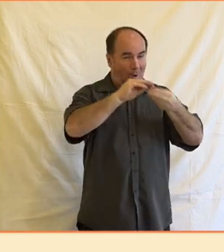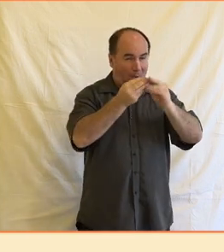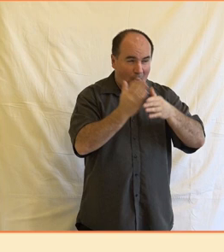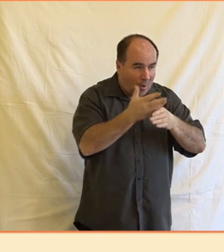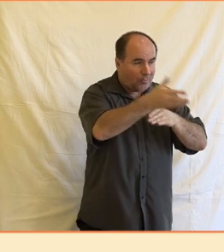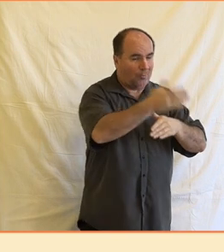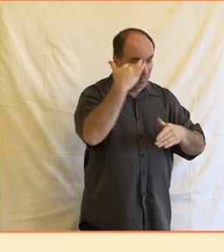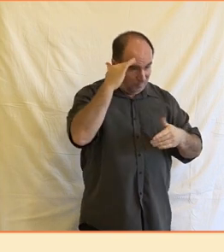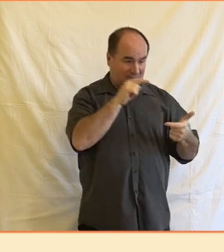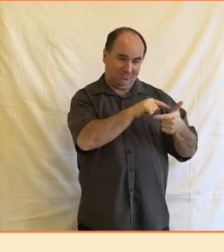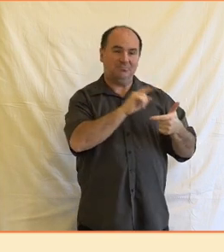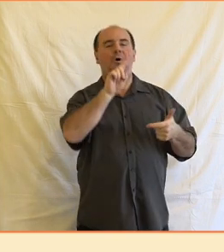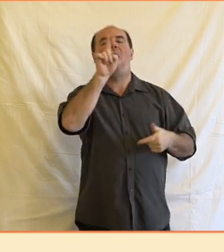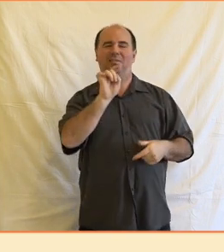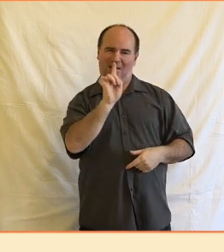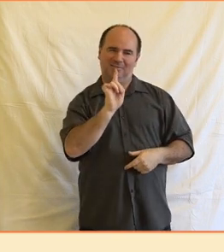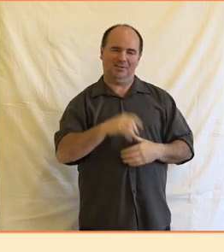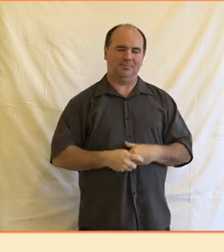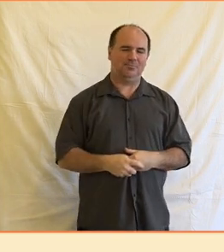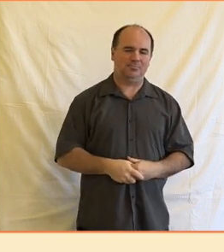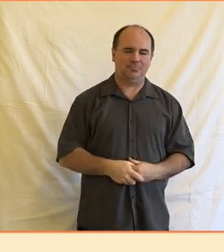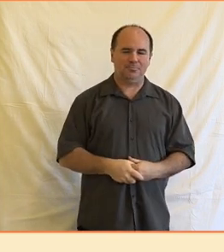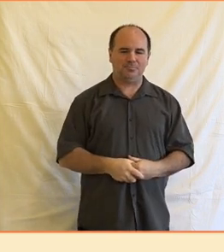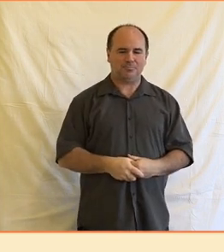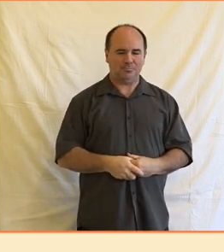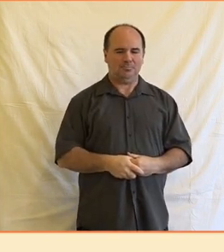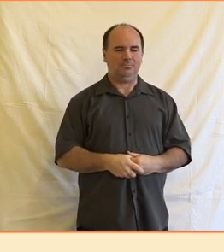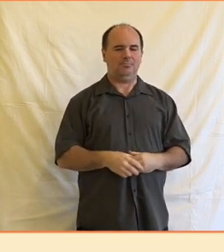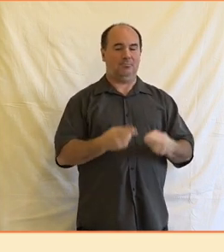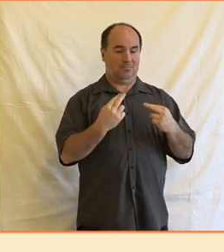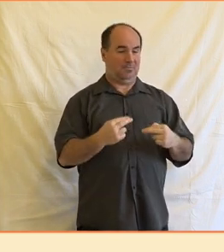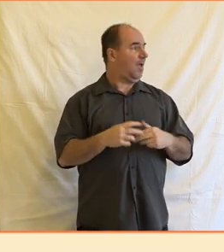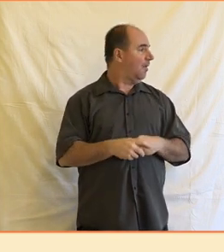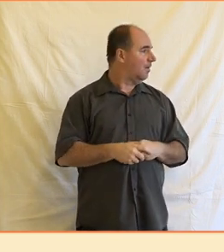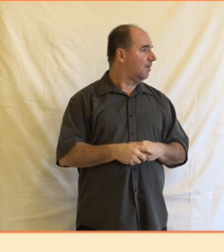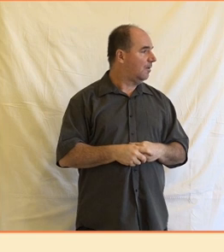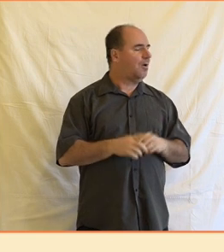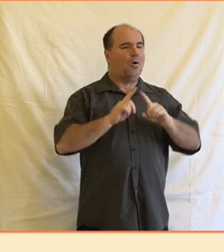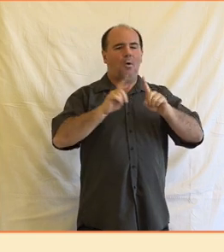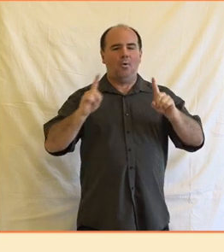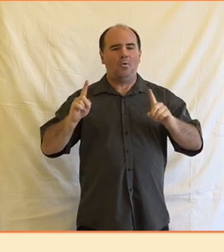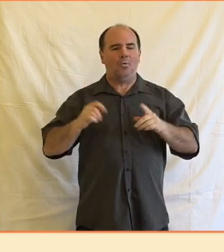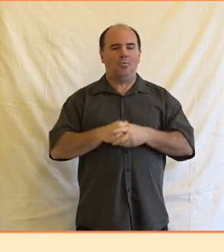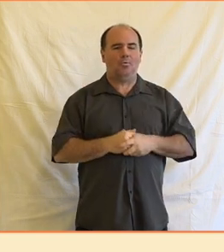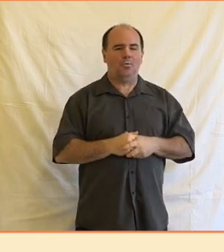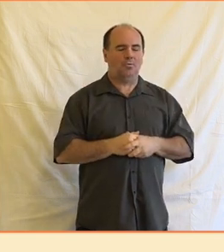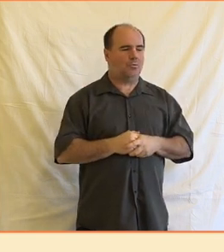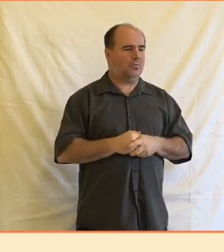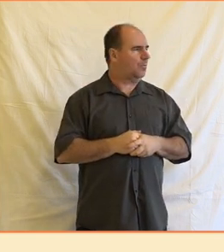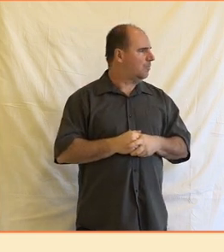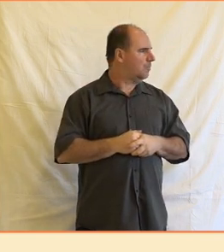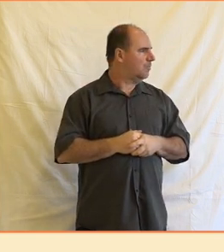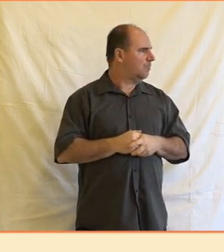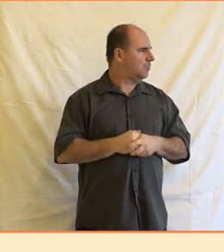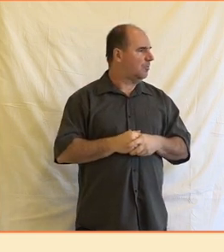Další věc, jestli zásadní politická rozhodnutí by měla být primárně na webových stránkách, pak až na sociálních sítích.